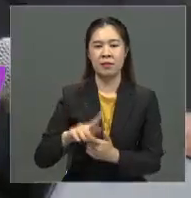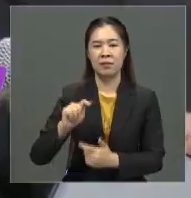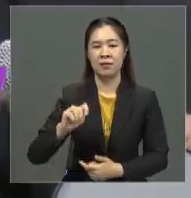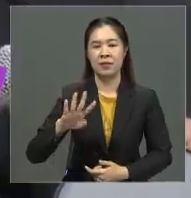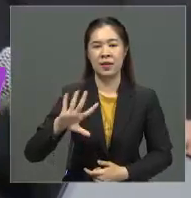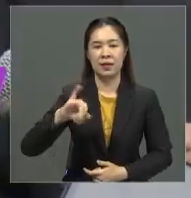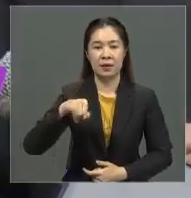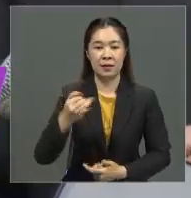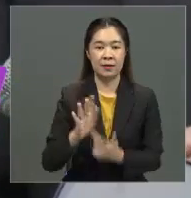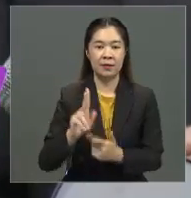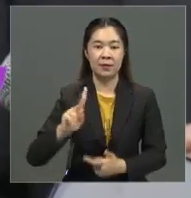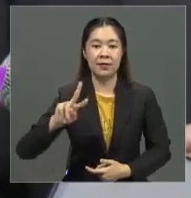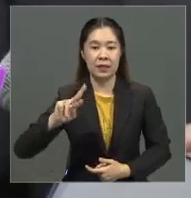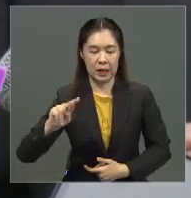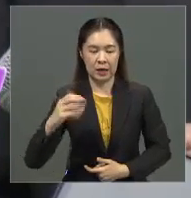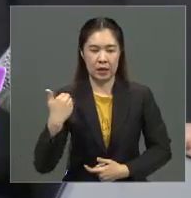แต่หลังจากได้รับการโปรดเกล้าโปรดกระหม่อมแต่งตั้งให้ดำรงตำแหน่งกรรมการปปชคนใหม่ทั้งนายนะคะจากปัทมสิงห์ณอยุธยาและนายสุชาติตระกูลเกษมสุขก็เข้าสักการะสิ่งศักดิ์สิทธิ์ที่อยู่ภายในสำนักงานปปชก่อนที่จะเริ่มงานวันนี้เป็นวันแรกค่ะดูความคิดเห็นของนายสุชาติเล่นก่อนนะคะผู้สื่อข่าวก็ได้สอบถามนั้นก็บอกว่าการทำงานด้วยการเป็นนักกฎหมายก็จะช่วยให้การทำงานด้านสืบสวนสอบสวนเป็นไปอย่างรอบคอบและโดยส่วนตัวก็เห็นว่าถ้าหาคดีใดที่สั่งฟ้องแล้วไม่กระทบการสอบสวนก็ควรที่จะเผยแพร่ความเห็นส่วนตัวของกรรมการปปชที่ลงมติในคดีนั้นต่อสาธารณะเพื่อการข้อครหาว่าไต่สวนสำนวนไม่เป็นธรรมส่วนนายณัฐจักรก็เห็นว่าการสร้างกำลังคนของป.ป.ช.